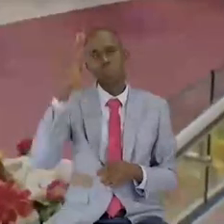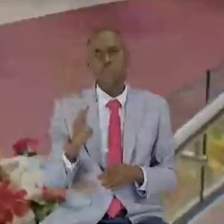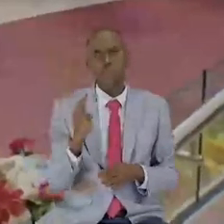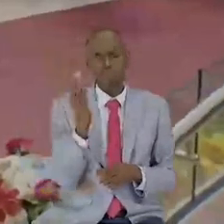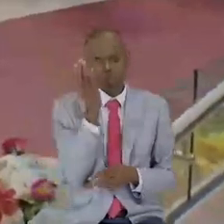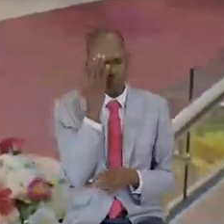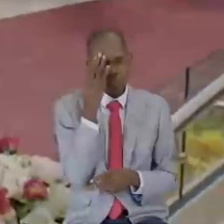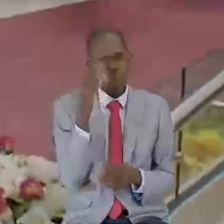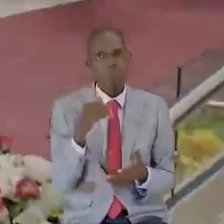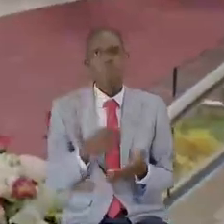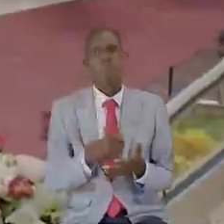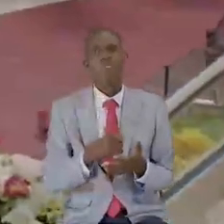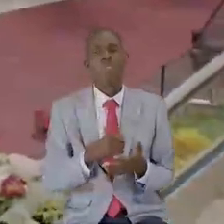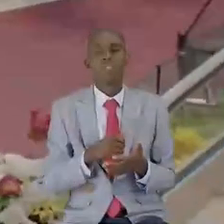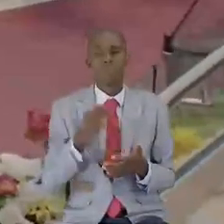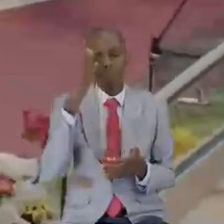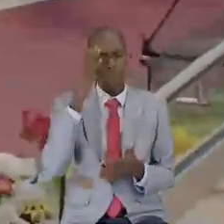identifie ces idées,